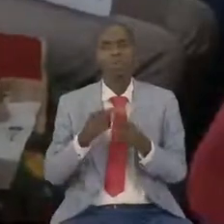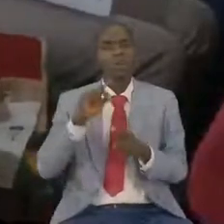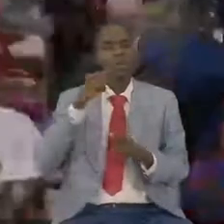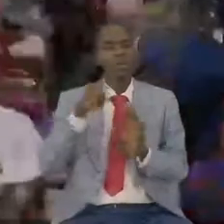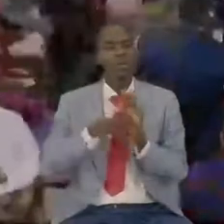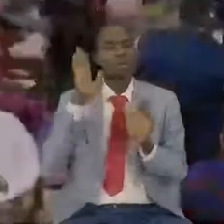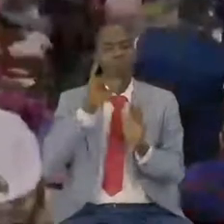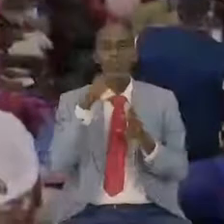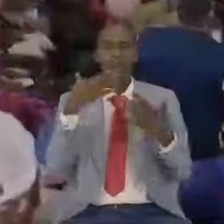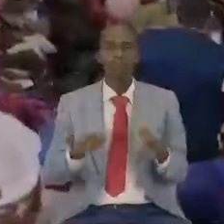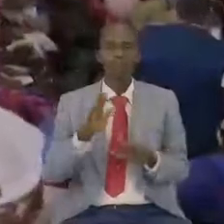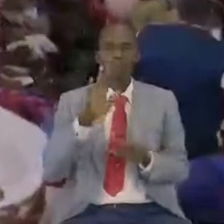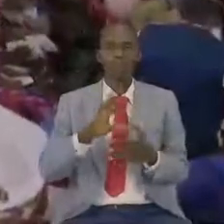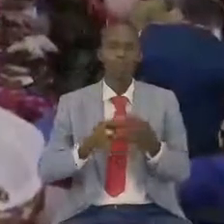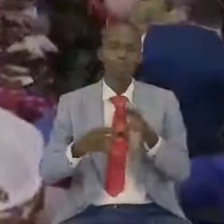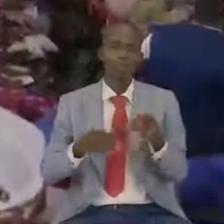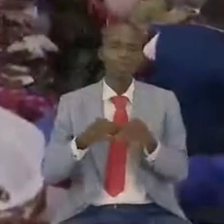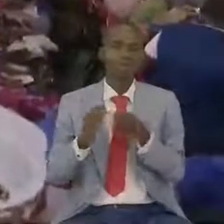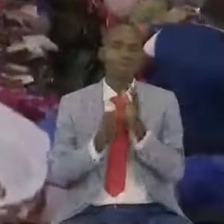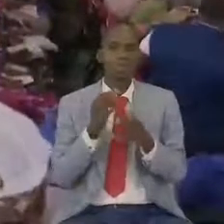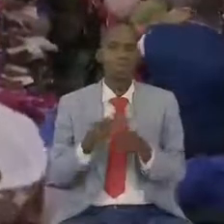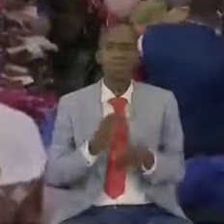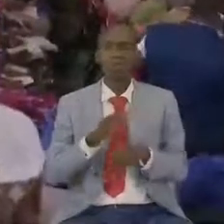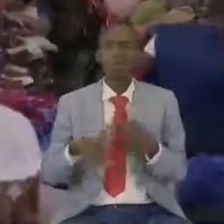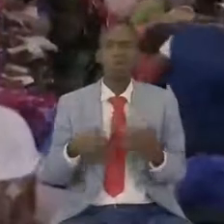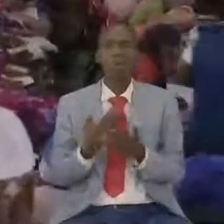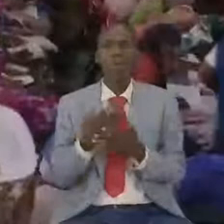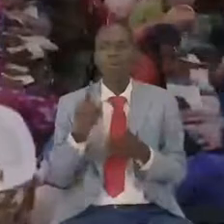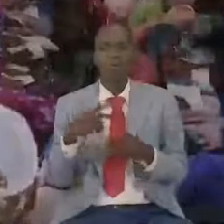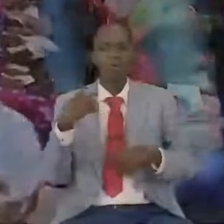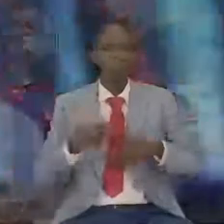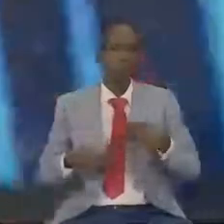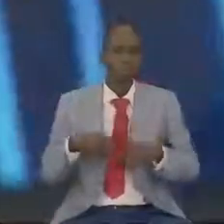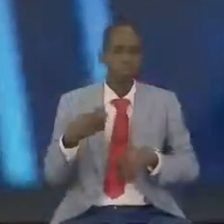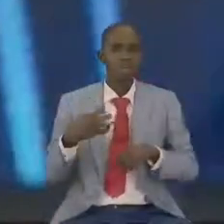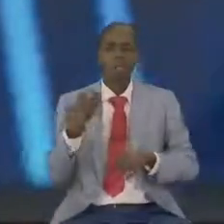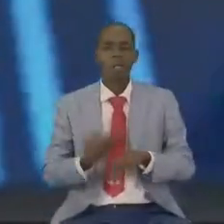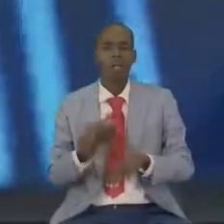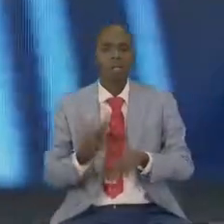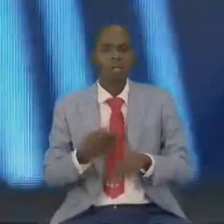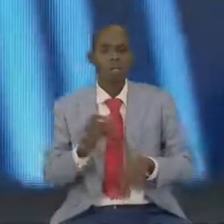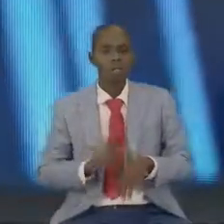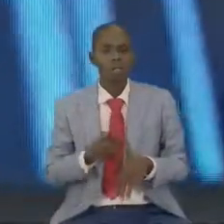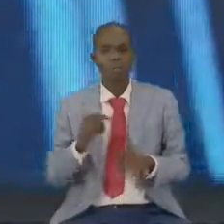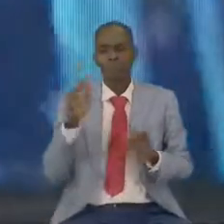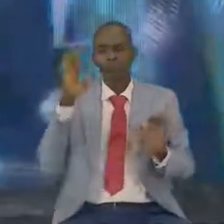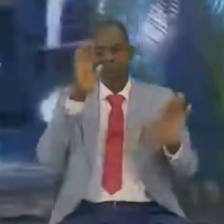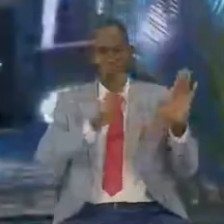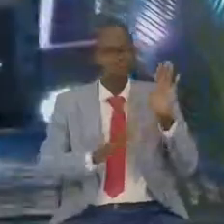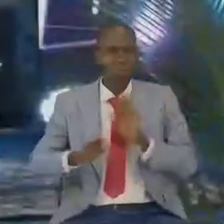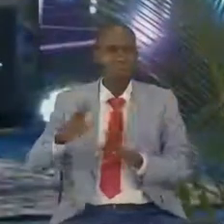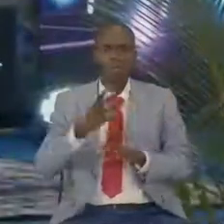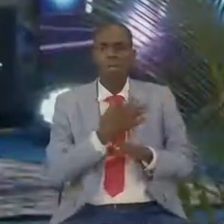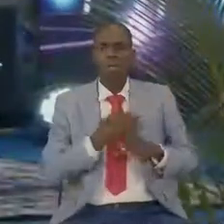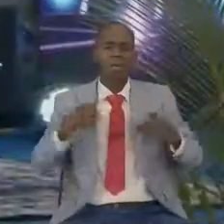pas achever ta vie. Et toutes ces difficultés, ces tribulations, ces traumatismes,